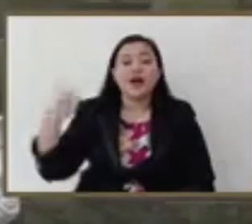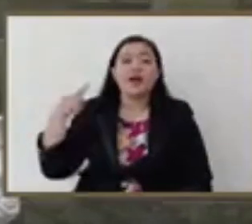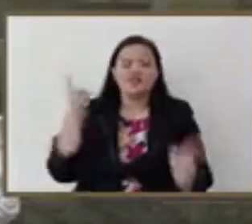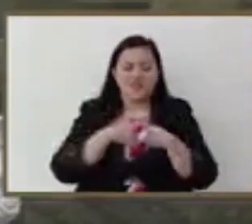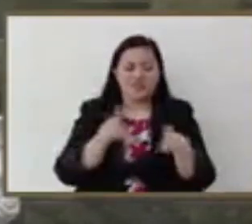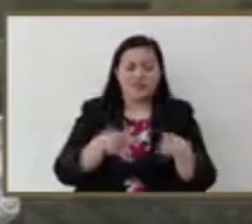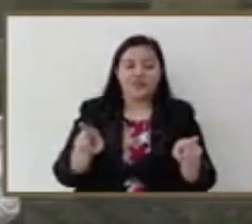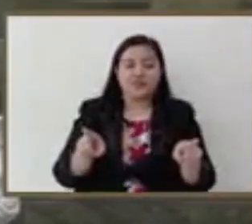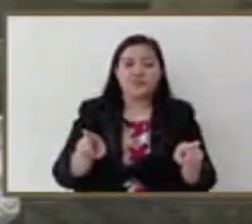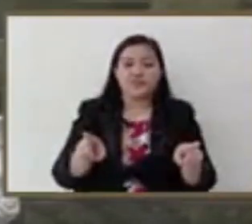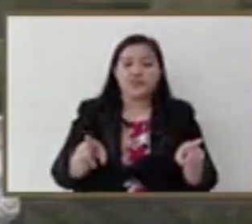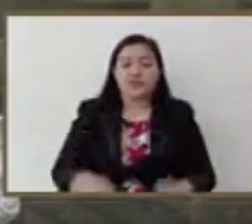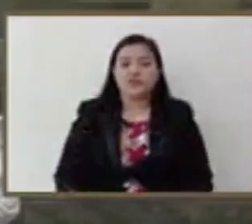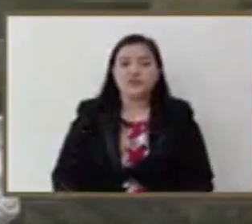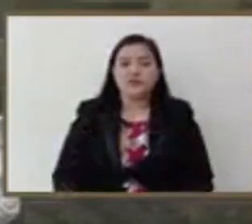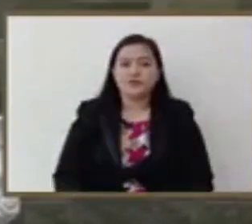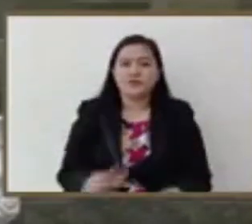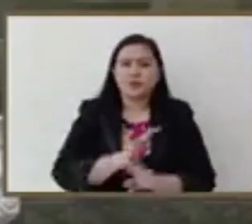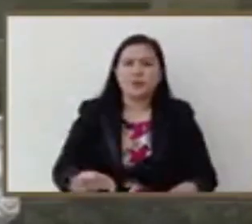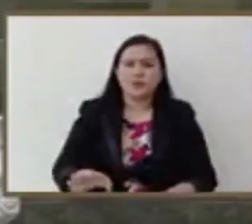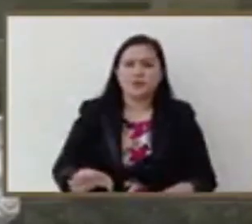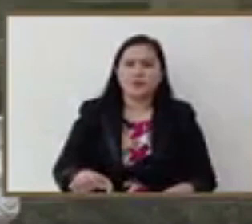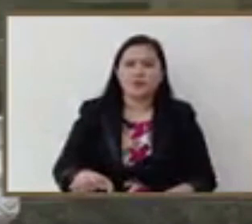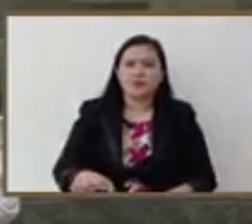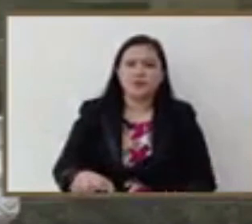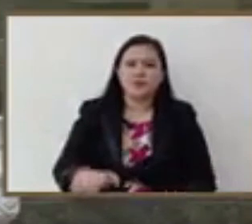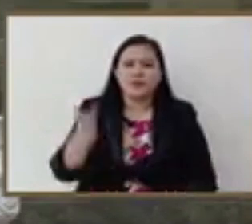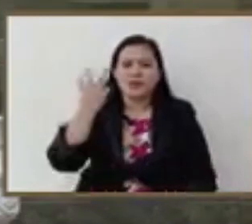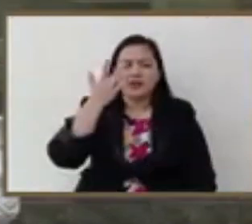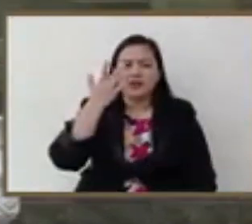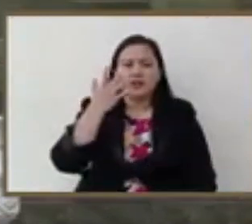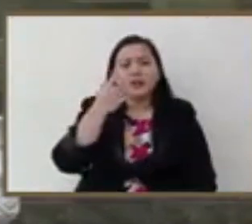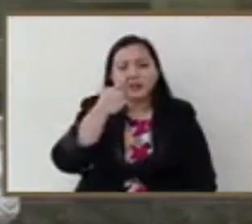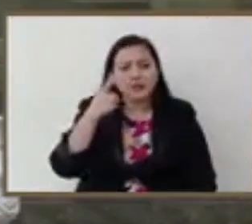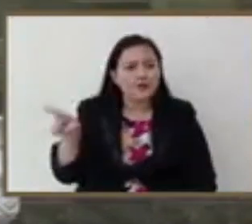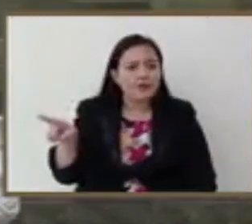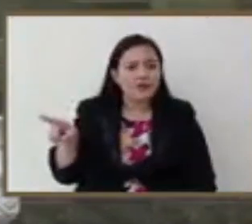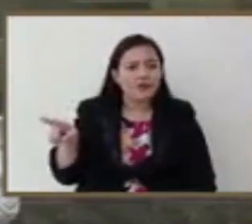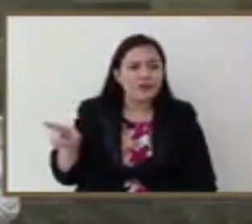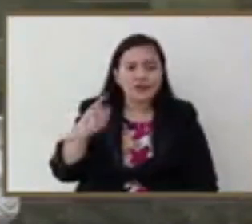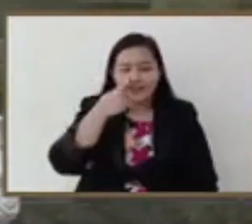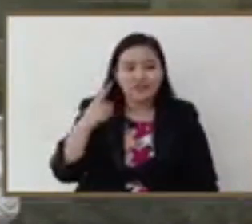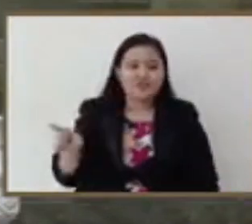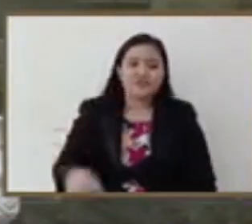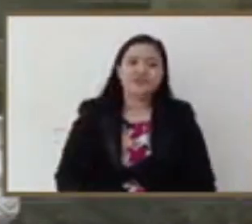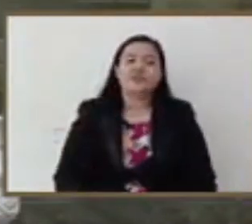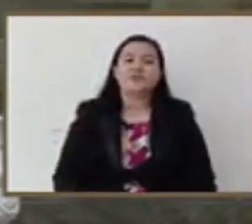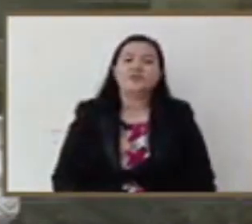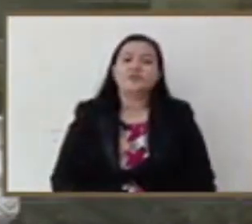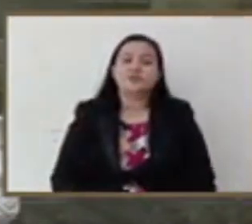nating liit-liitin lahat ng nangyayari sa church. Kinakailangan mag-pay attention po tayo sa ginagawa natin ng simbahan.